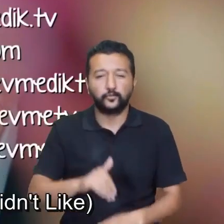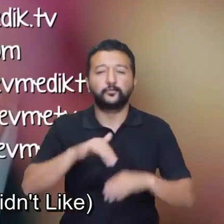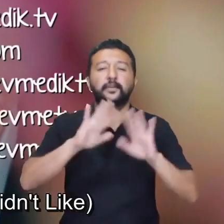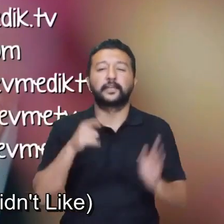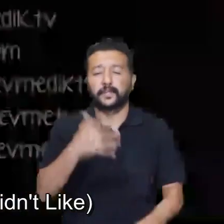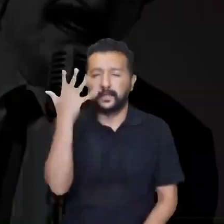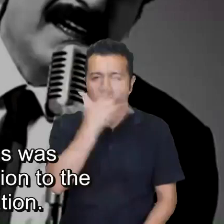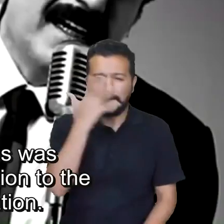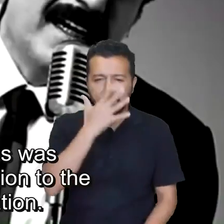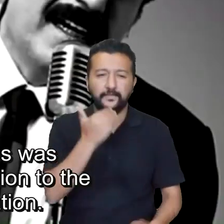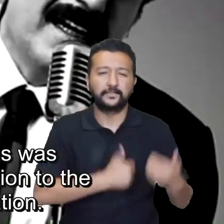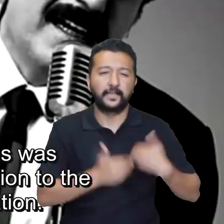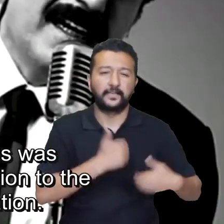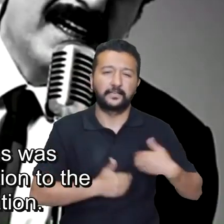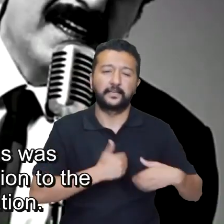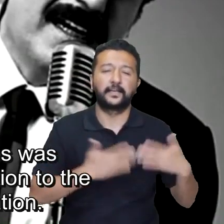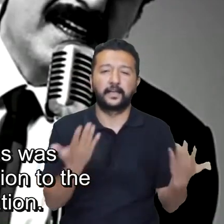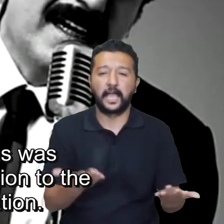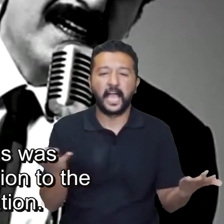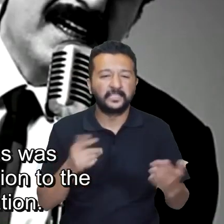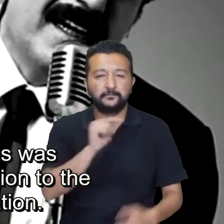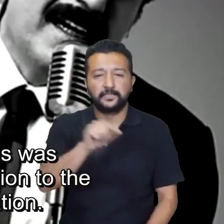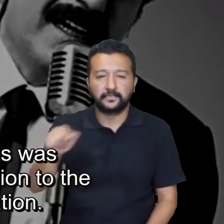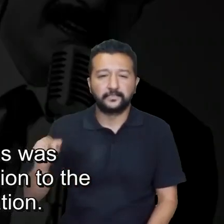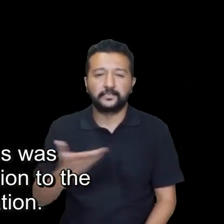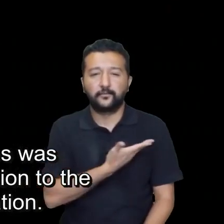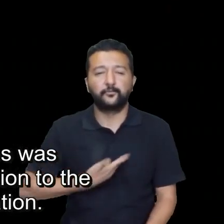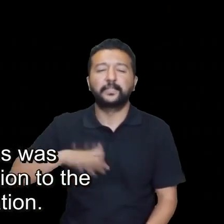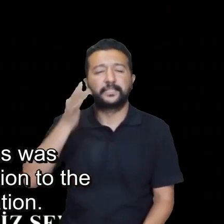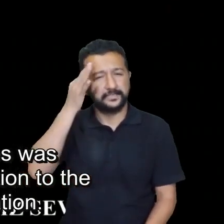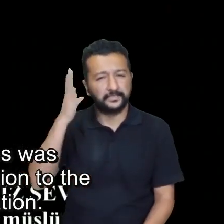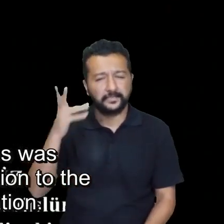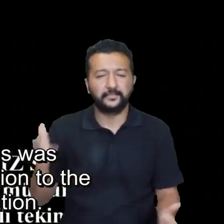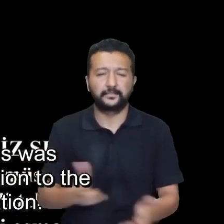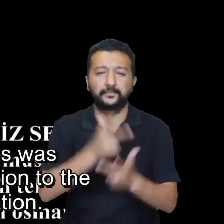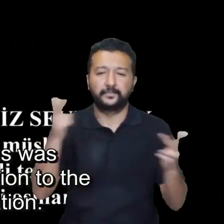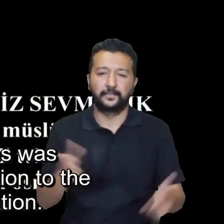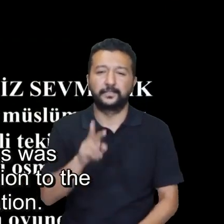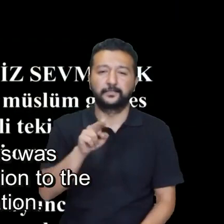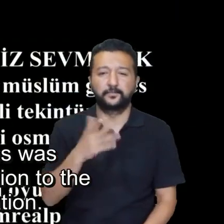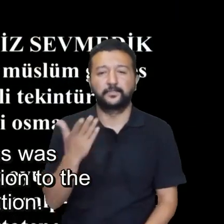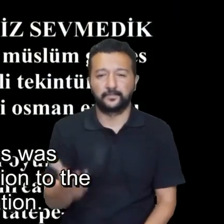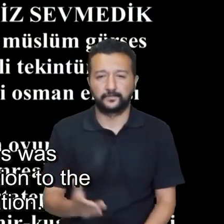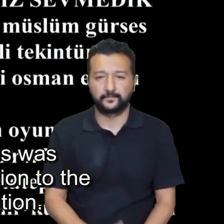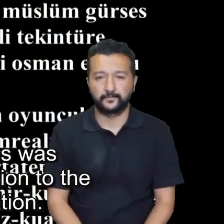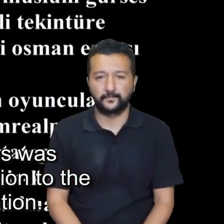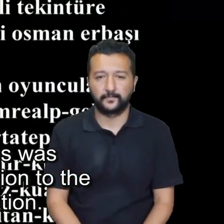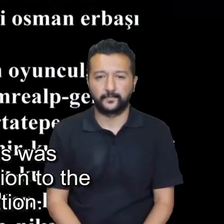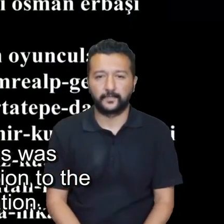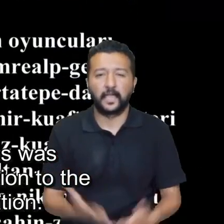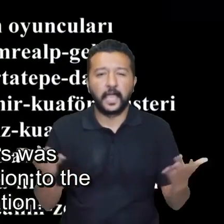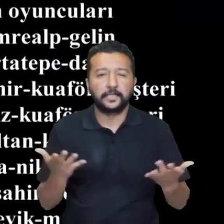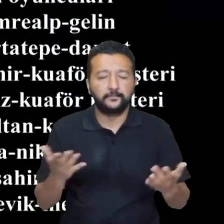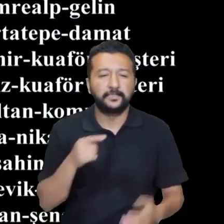www.sebeler.org Sesi Betimleme Metin Yazarı ve Seslendiren Çiğdem Banu Yeşilırmak. At yazı Tugay Çiftçi, Fatih Kolivar, Çağrı Doğan. İşaretli Hasan